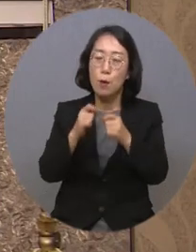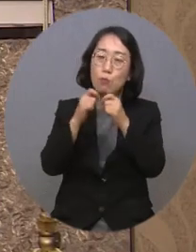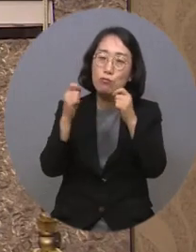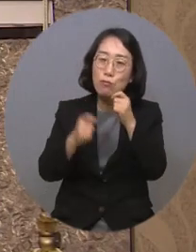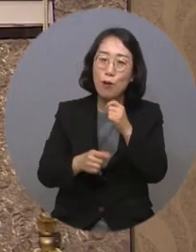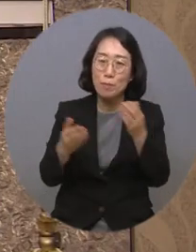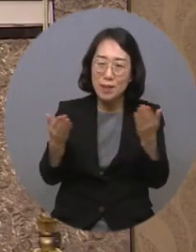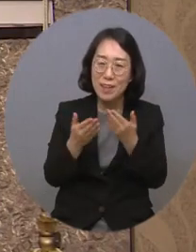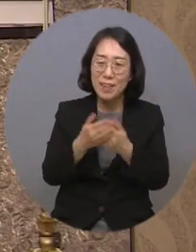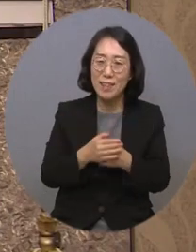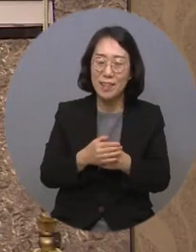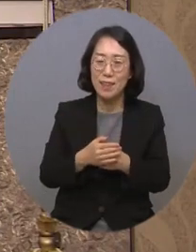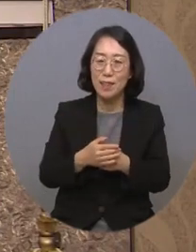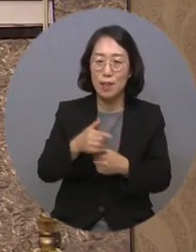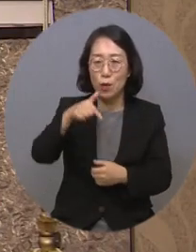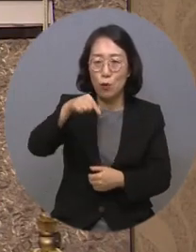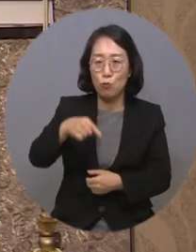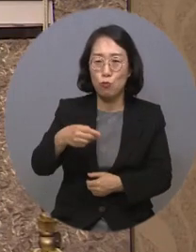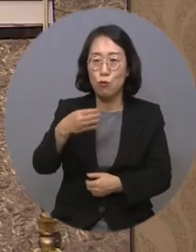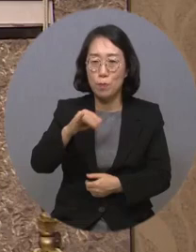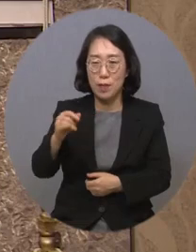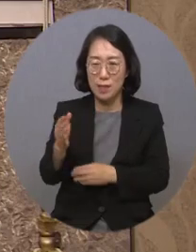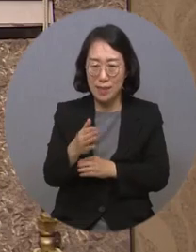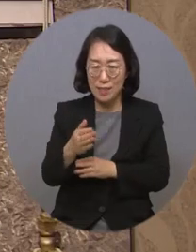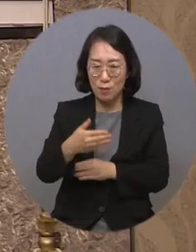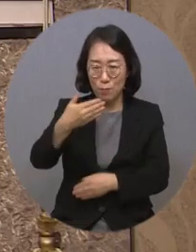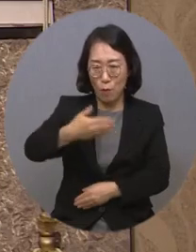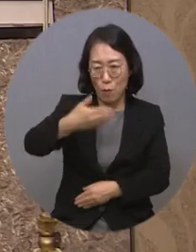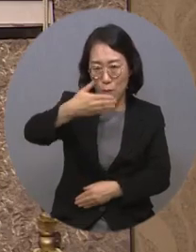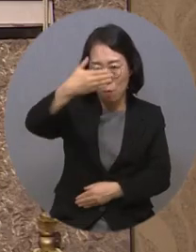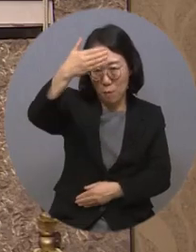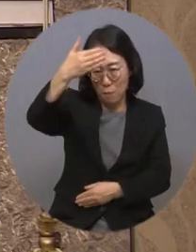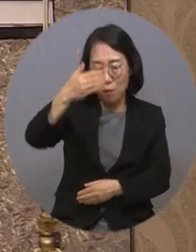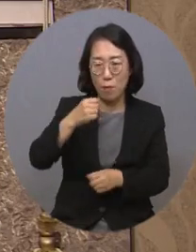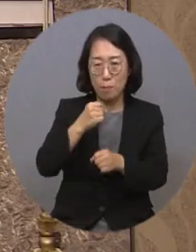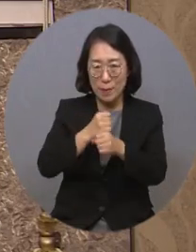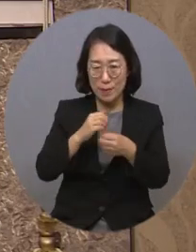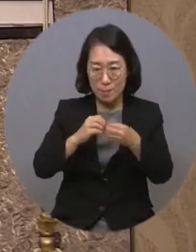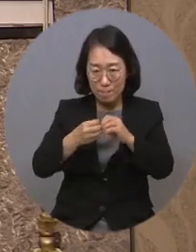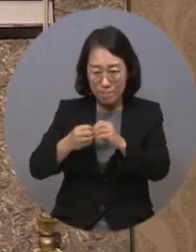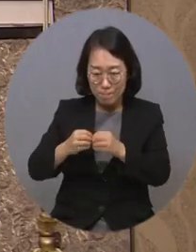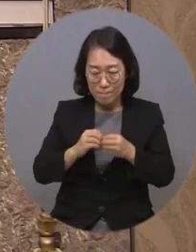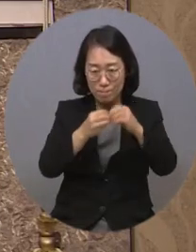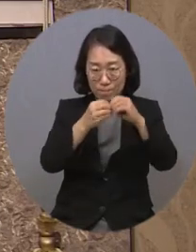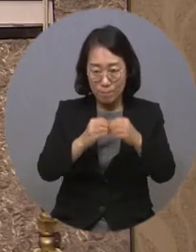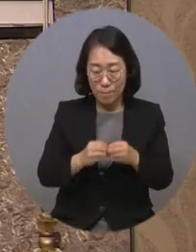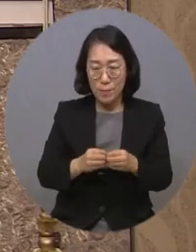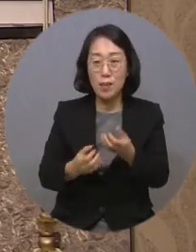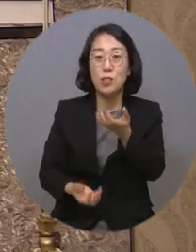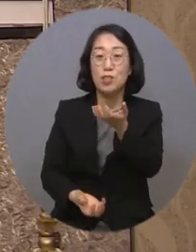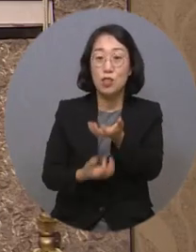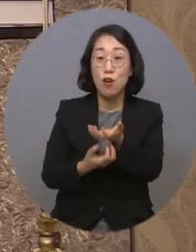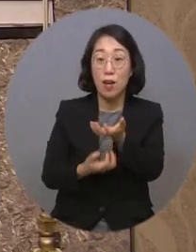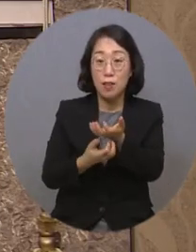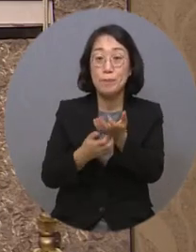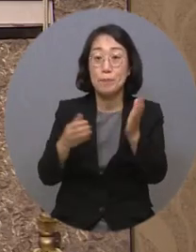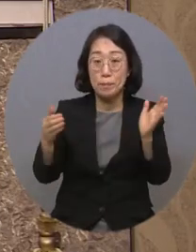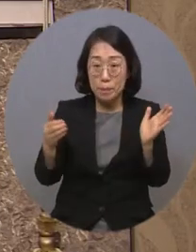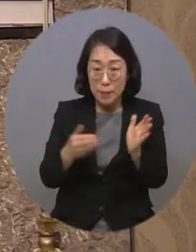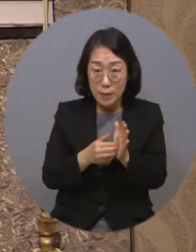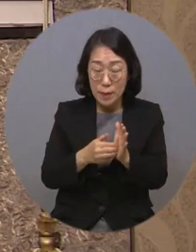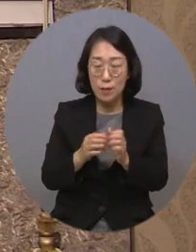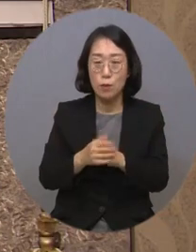네. 부세 보리 굴비를 아예 뒤에 공장을 새로 지어서 네. 아예 저희가 그 먹기 좋게 쪄서 네. 이렇게